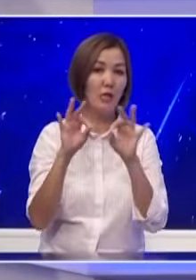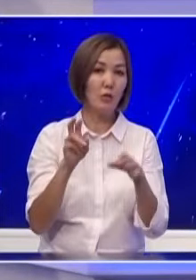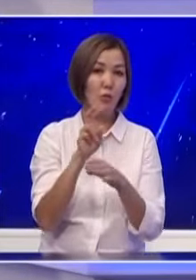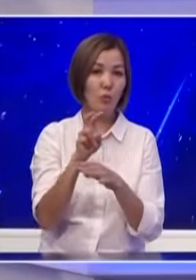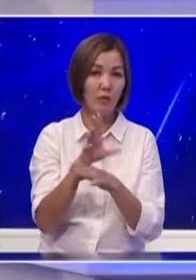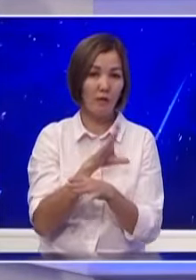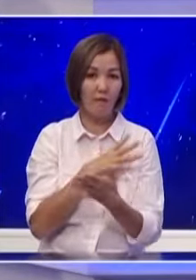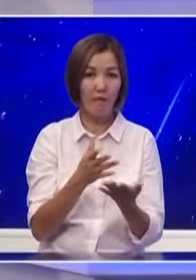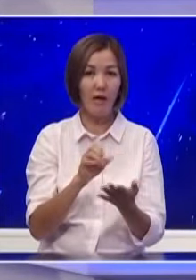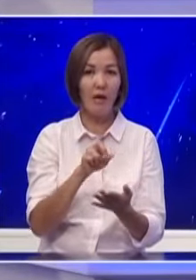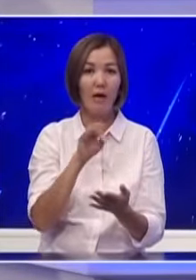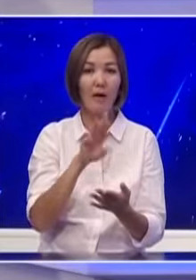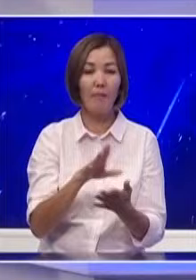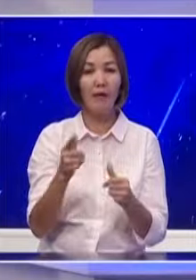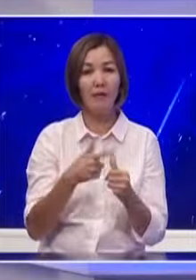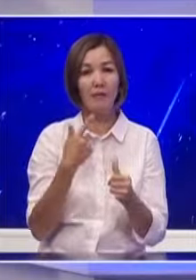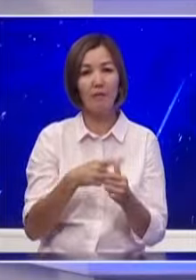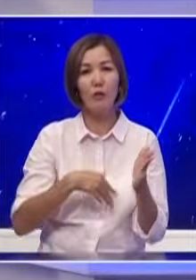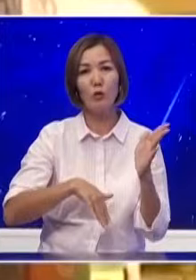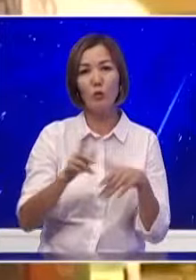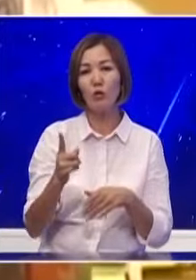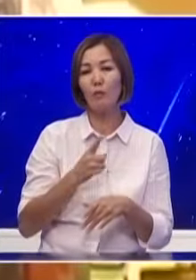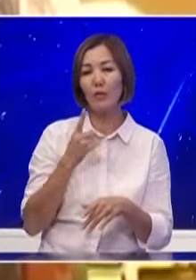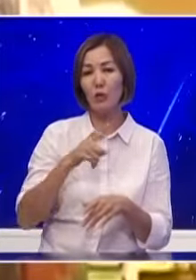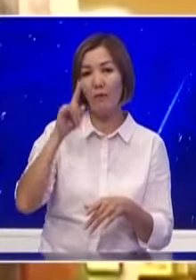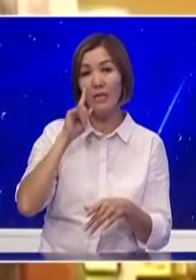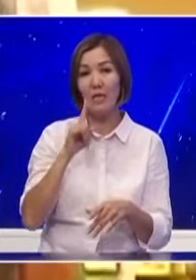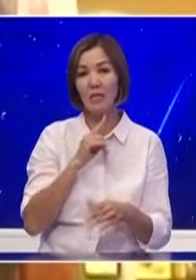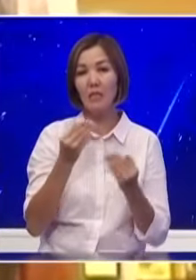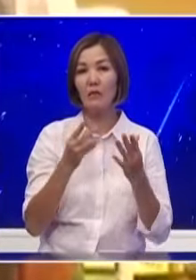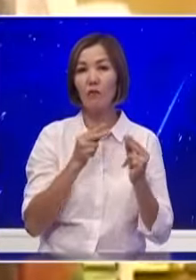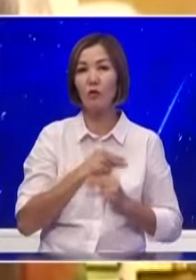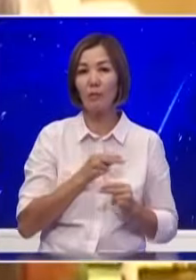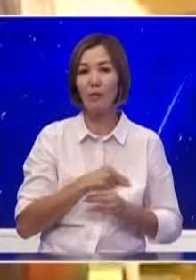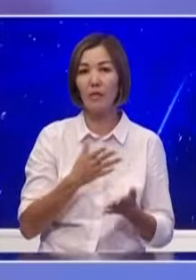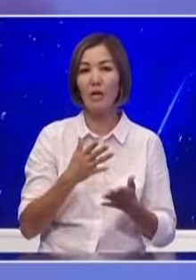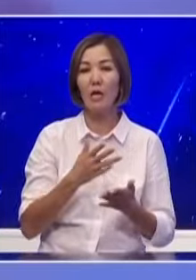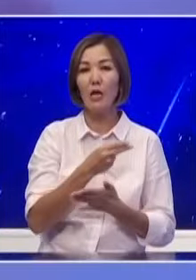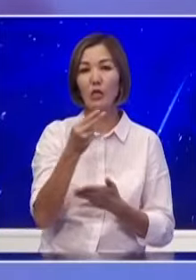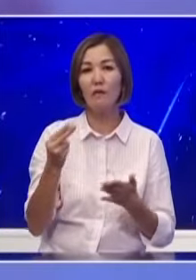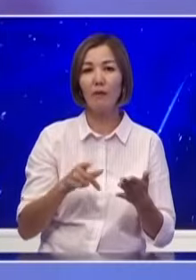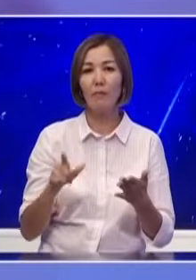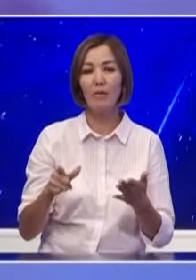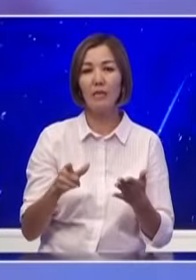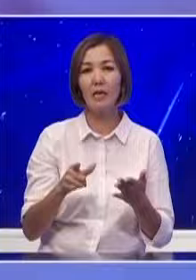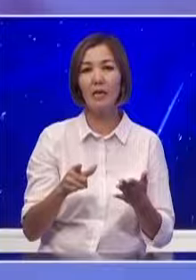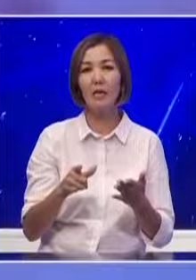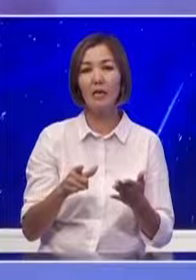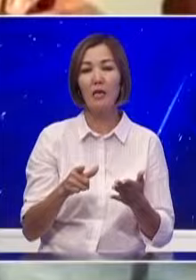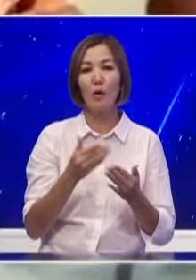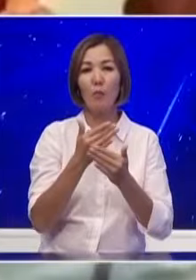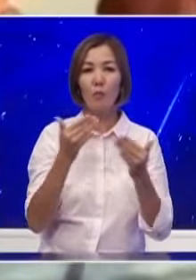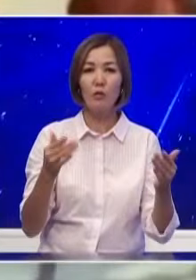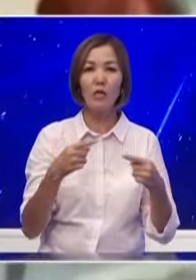Абая Чунчалинова называют одним из лучших мастеров Казахстана. Сегодня работы астанинского живописца украшают не только